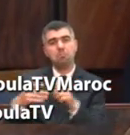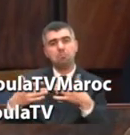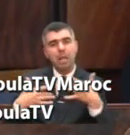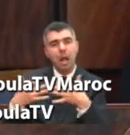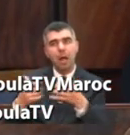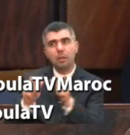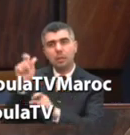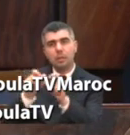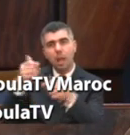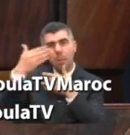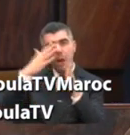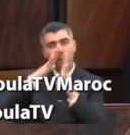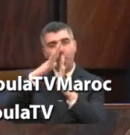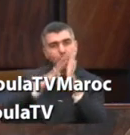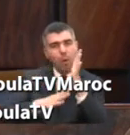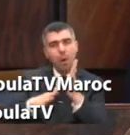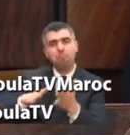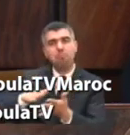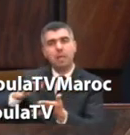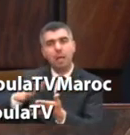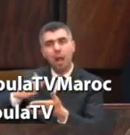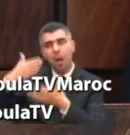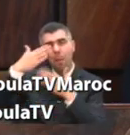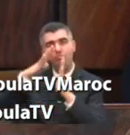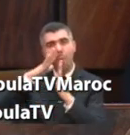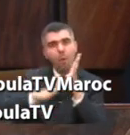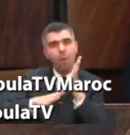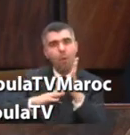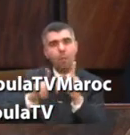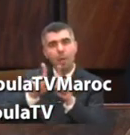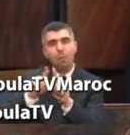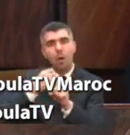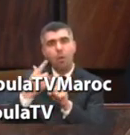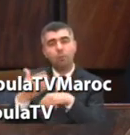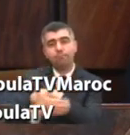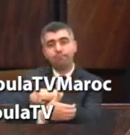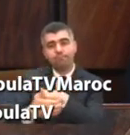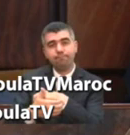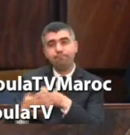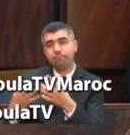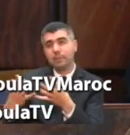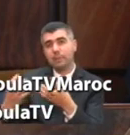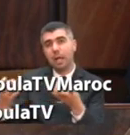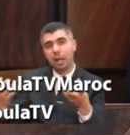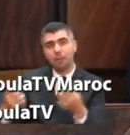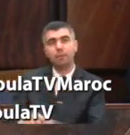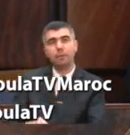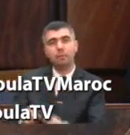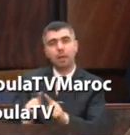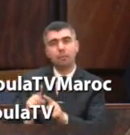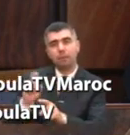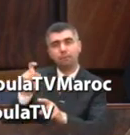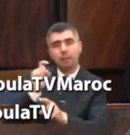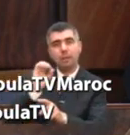في العديد من مدن وأقاليم المملكة وضعية اجتماعية متردية، سواء على المستوى المادي